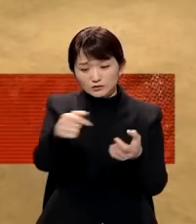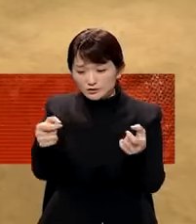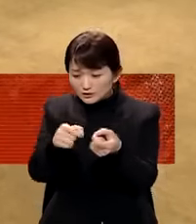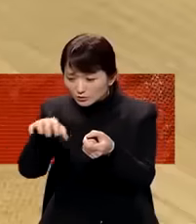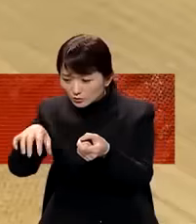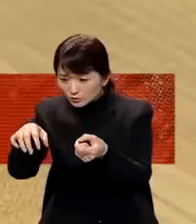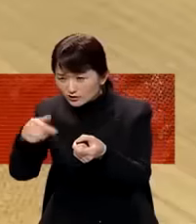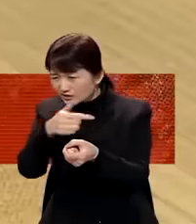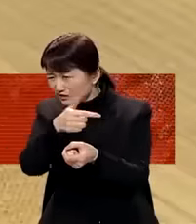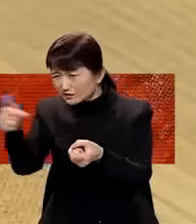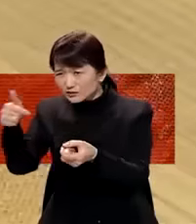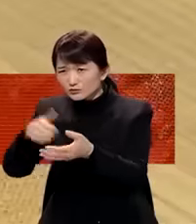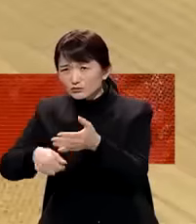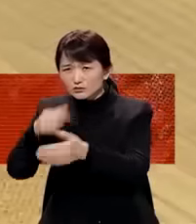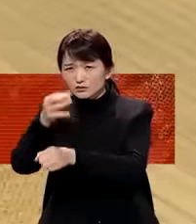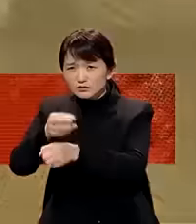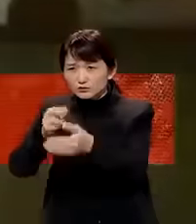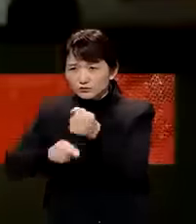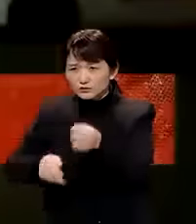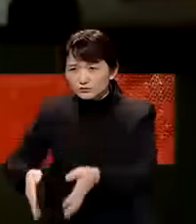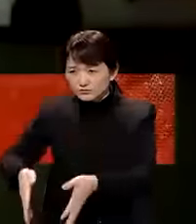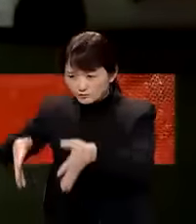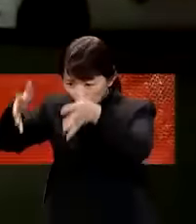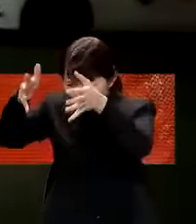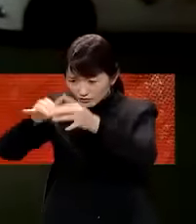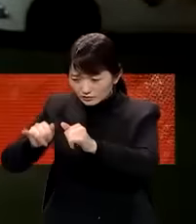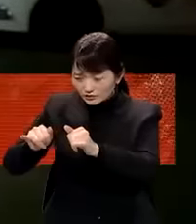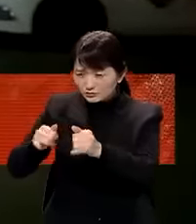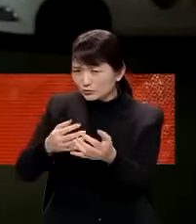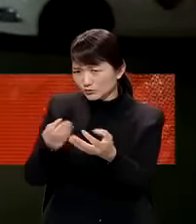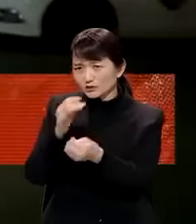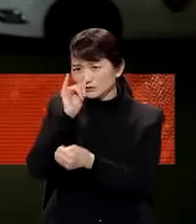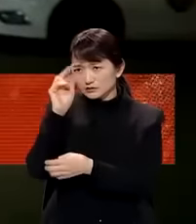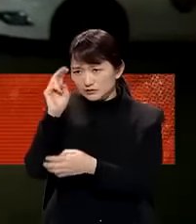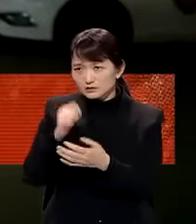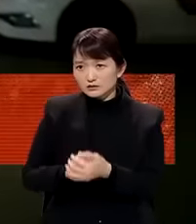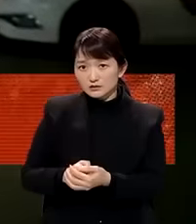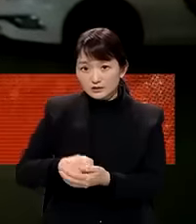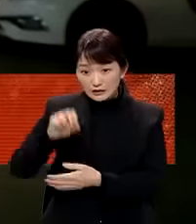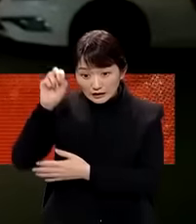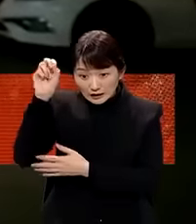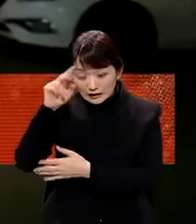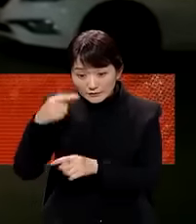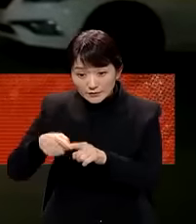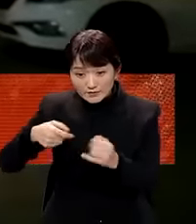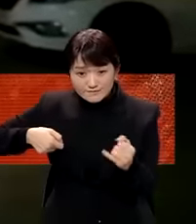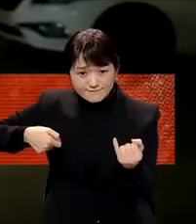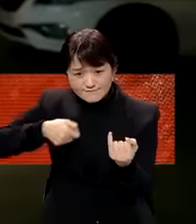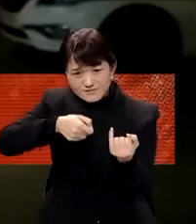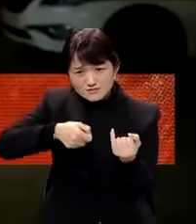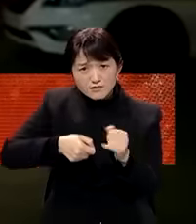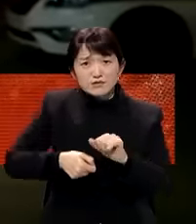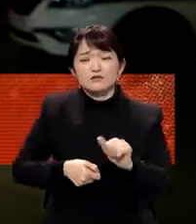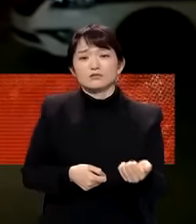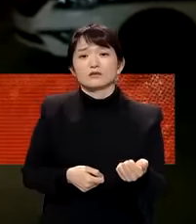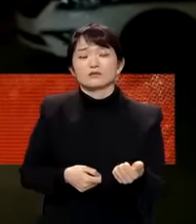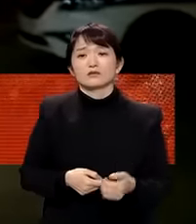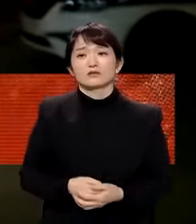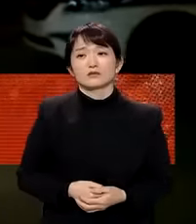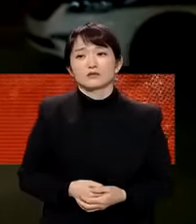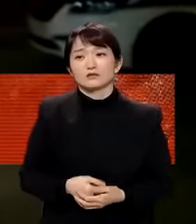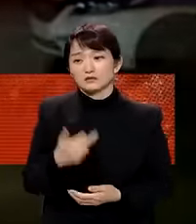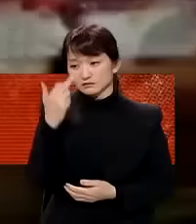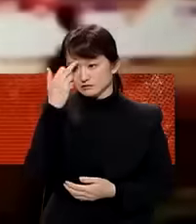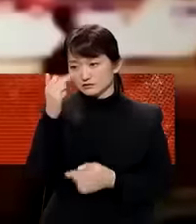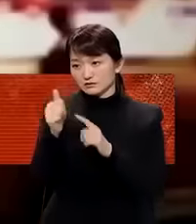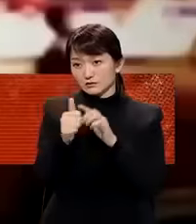쇼핑몰이니 어 사람도 상당히 많았을 텐데요이 쇼핑몰에서 순식간에 흉기 난동이 이제 일어난 거죠 그래서이 실